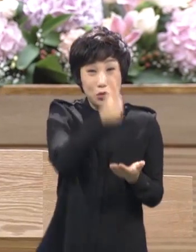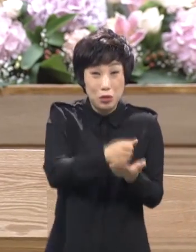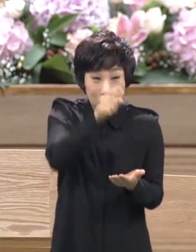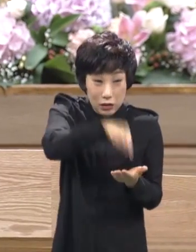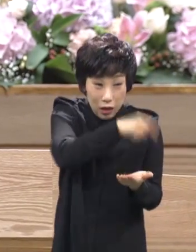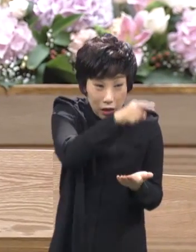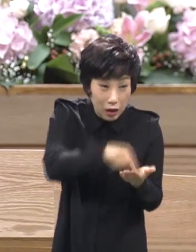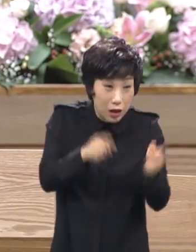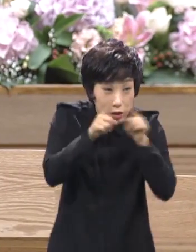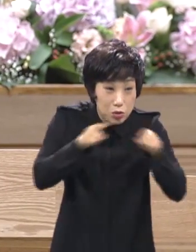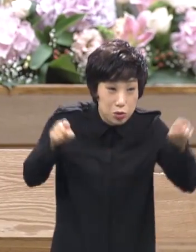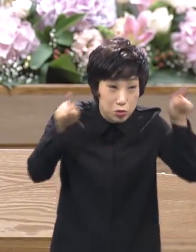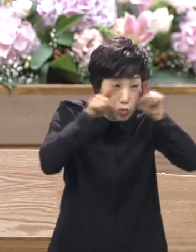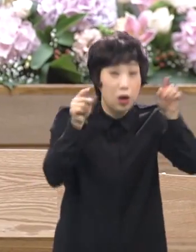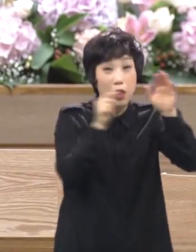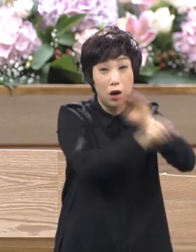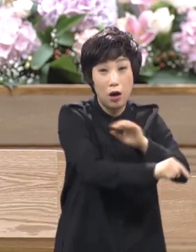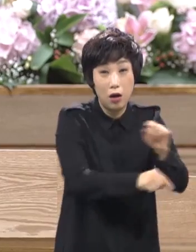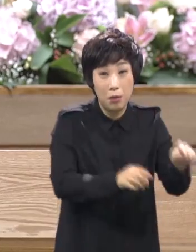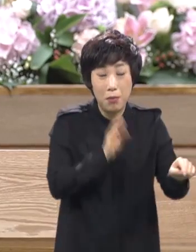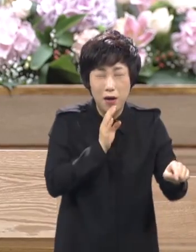죄값으로 지옥에 끌려가서